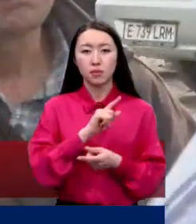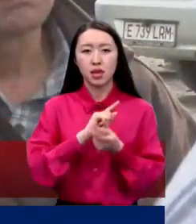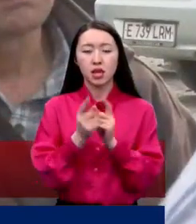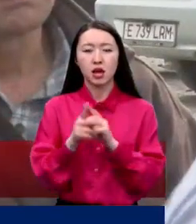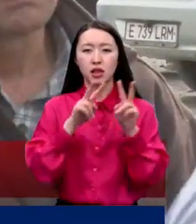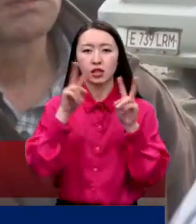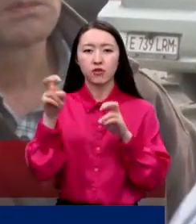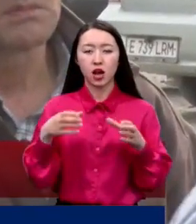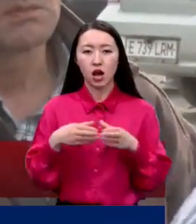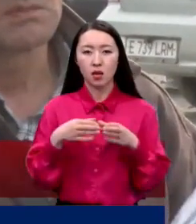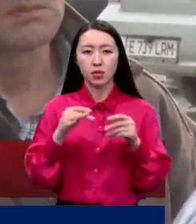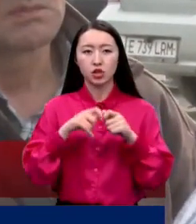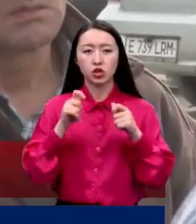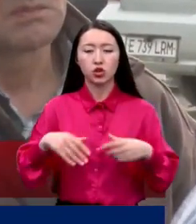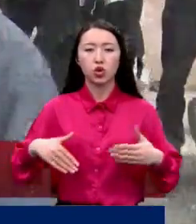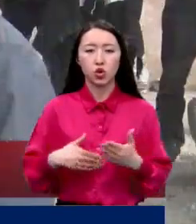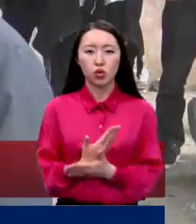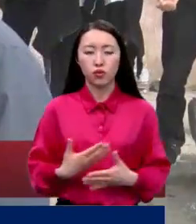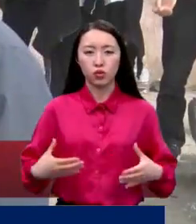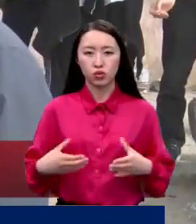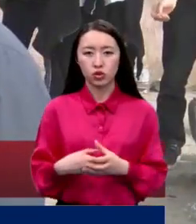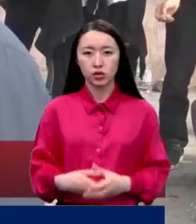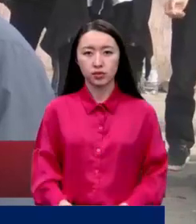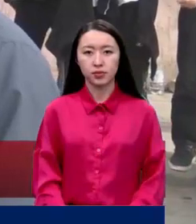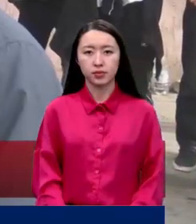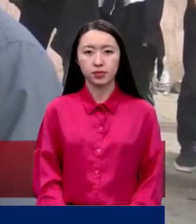название компании и создает новое учреждение.